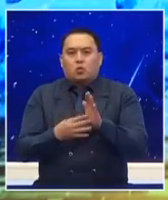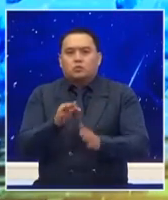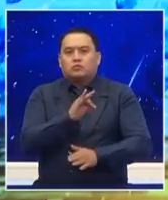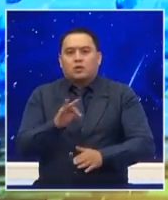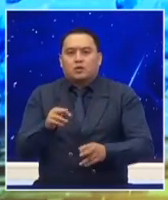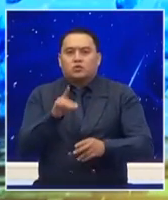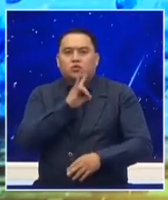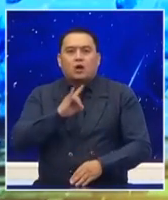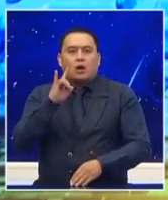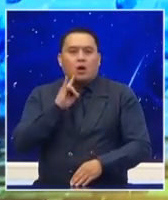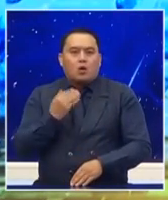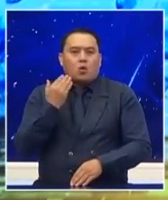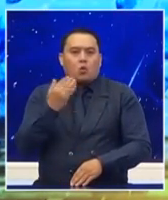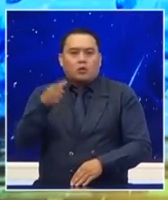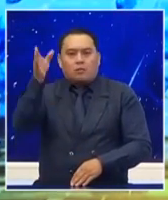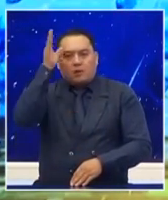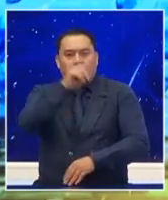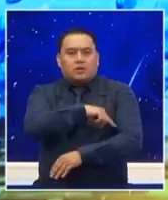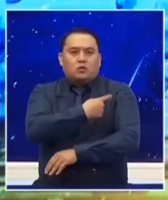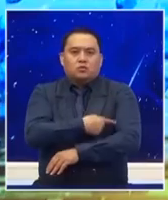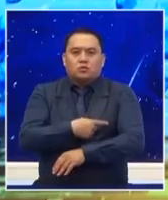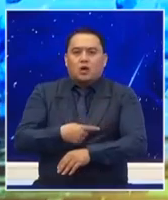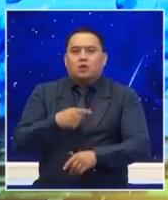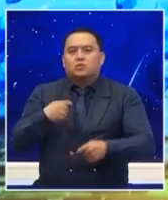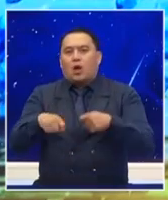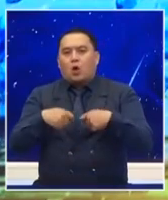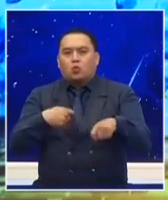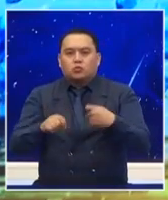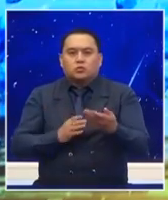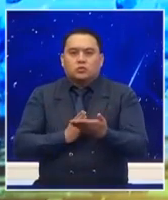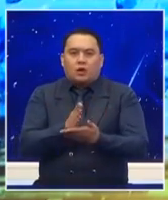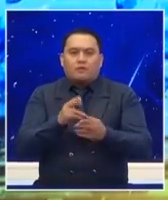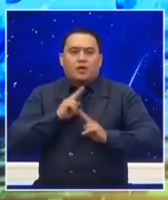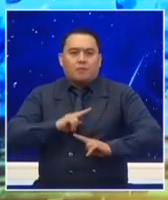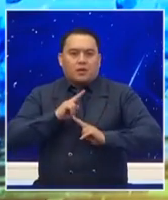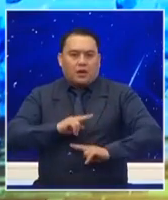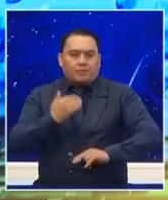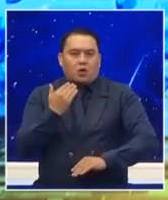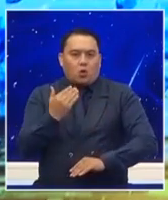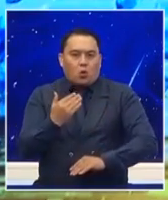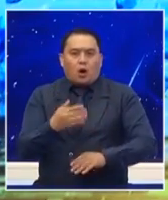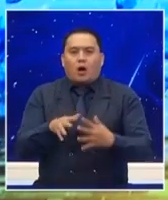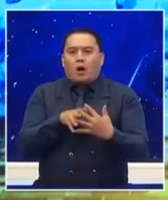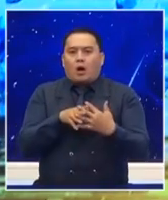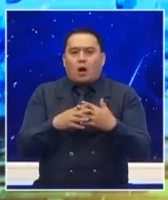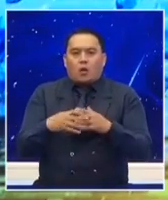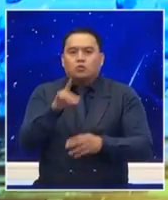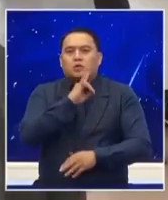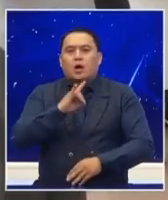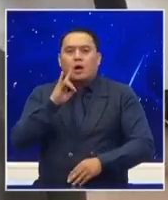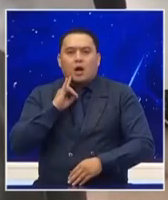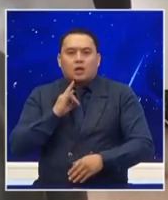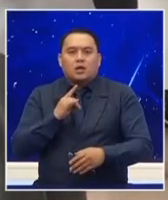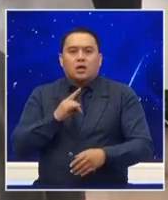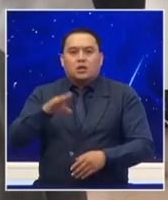49% қыз-келіншектер. Олар білім, денсаулық сақтау, сауда сынды салаларда еңбек етеді. Осыған қарамастан ауылдық жерлердегі әйелдердің